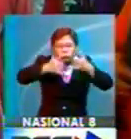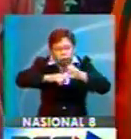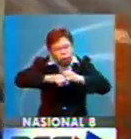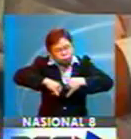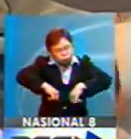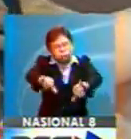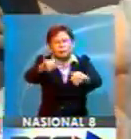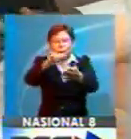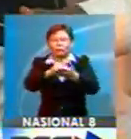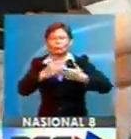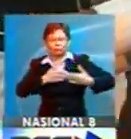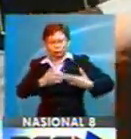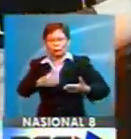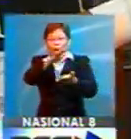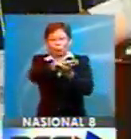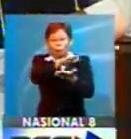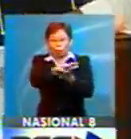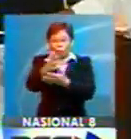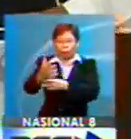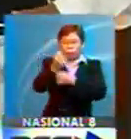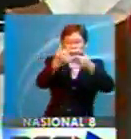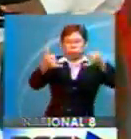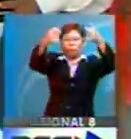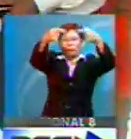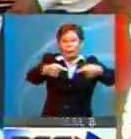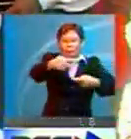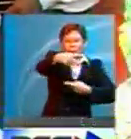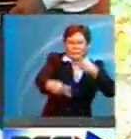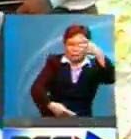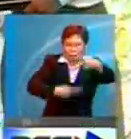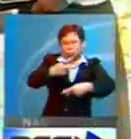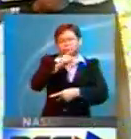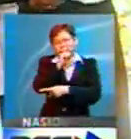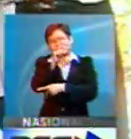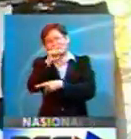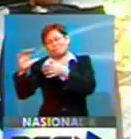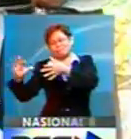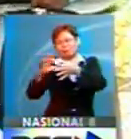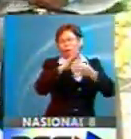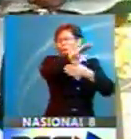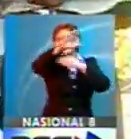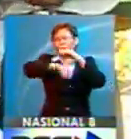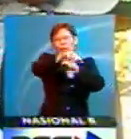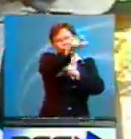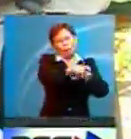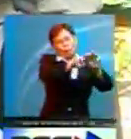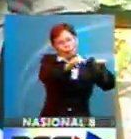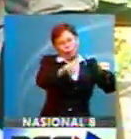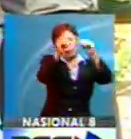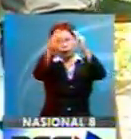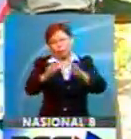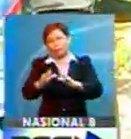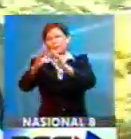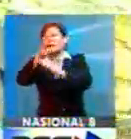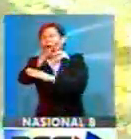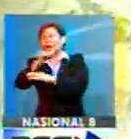komitmen. Sekolah-sekolah yang memenangi anugerah pertandingan kitar semula mengakui kerjasama semua pihak termasuk murid, guru dan ibu